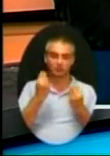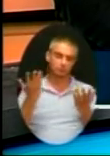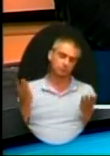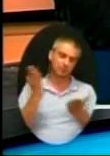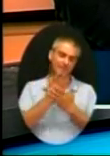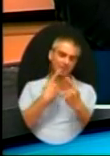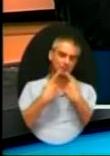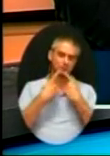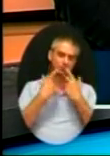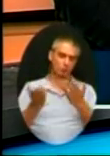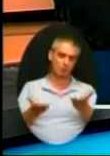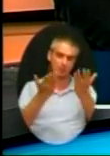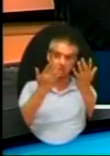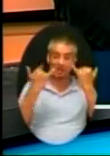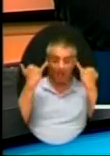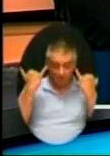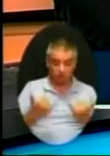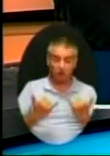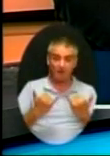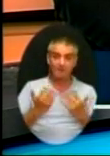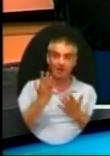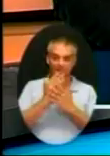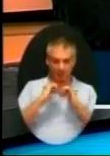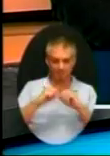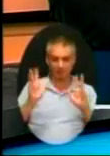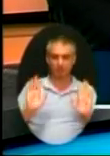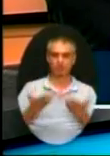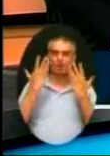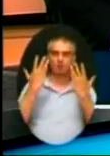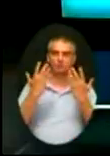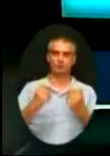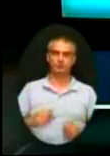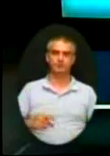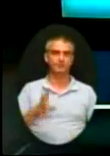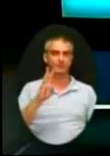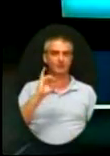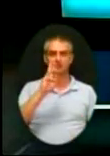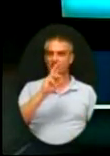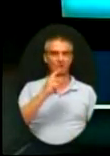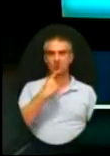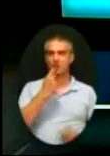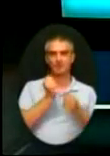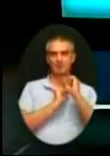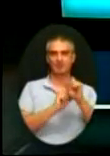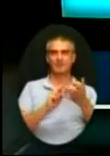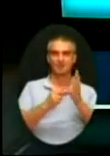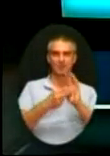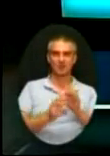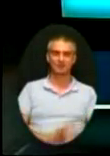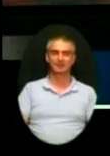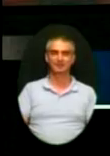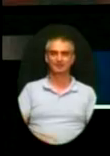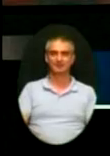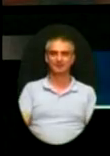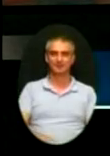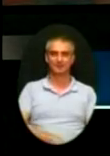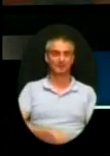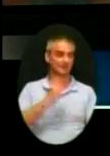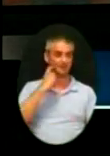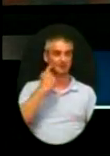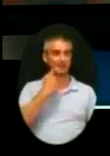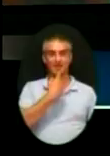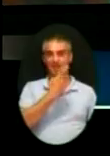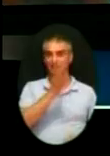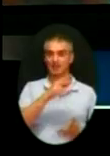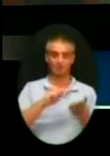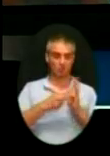זה למסע ומתן. אבל כרגע עצם ההפרדה היא דחופה. שירית עוד לא הביאה את תמיכתה בתוכנית, אז נשמע. כן, פשוט מצחיק אותי לשמוע את יריב אומר